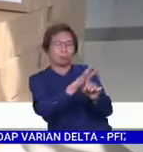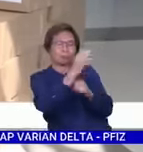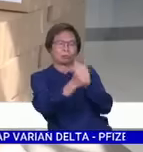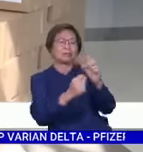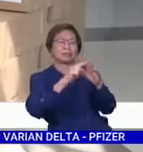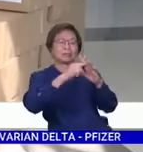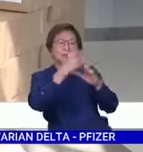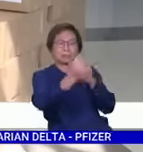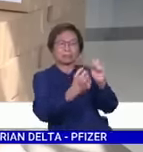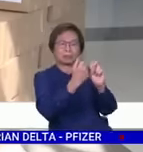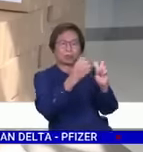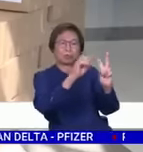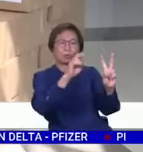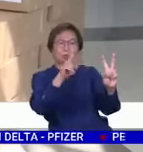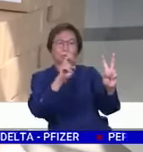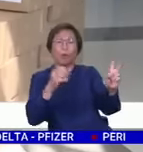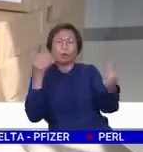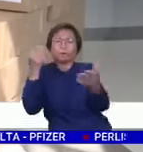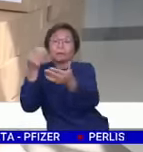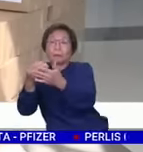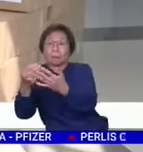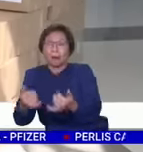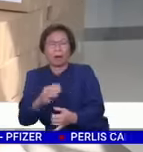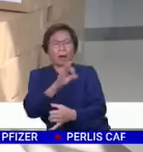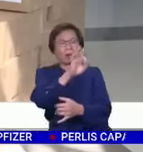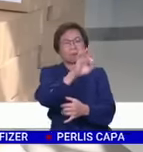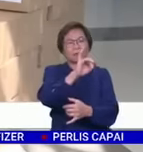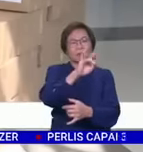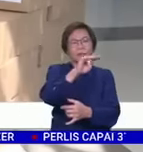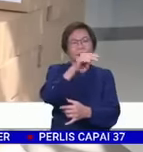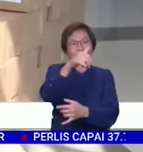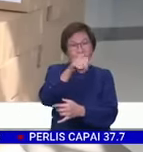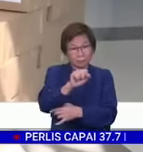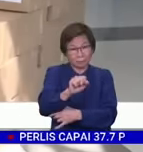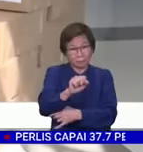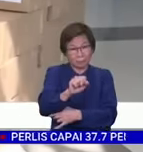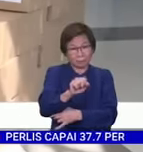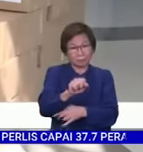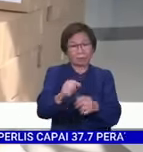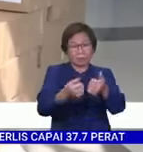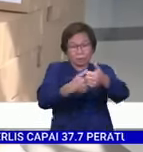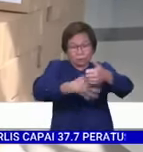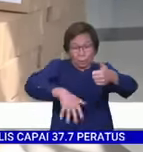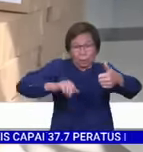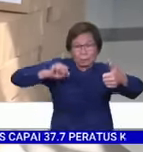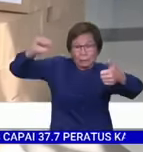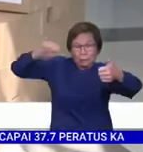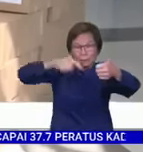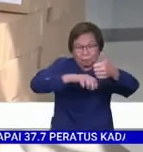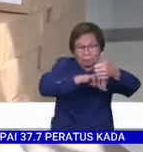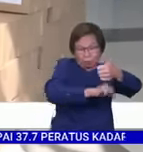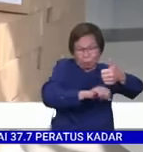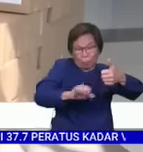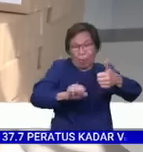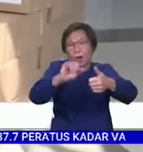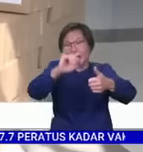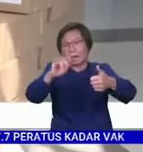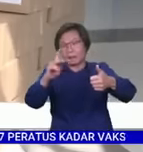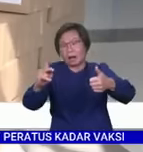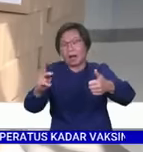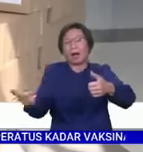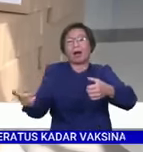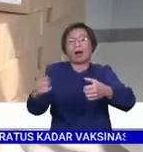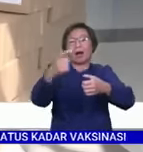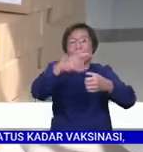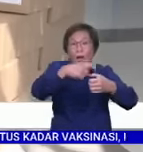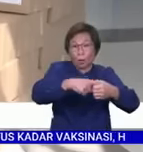sejak tahun lalu sehingga kini perbadanan kemajuan film nasional Malaysia finas cawangan Sabah melalui jawatankuasa hal-ihwal